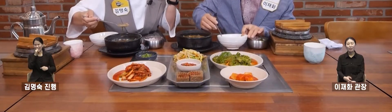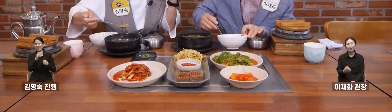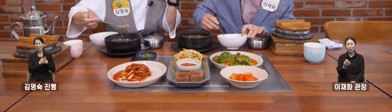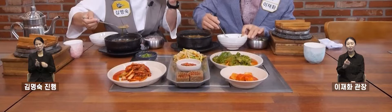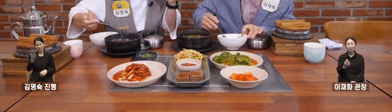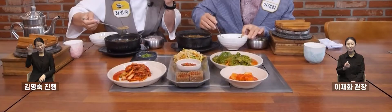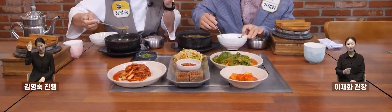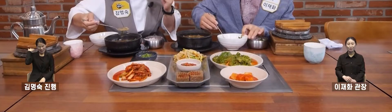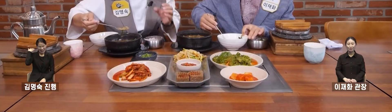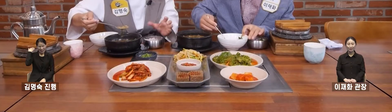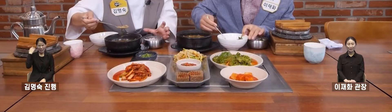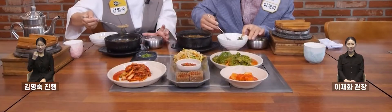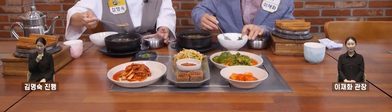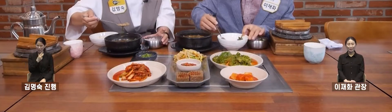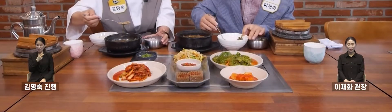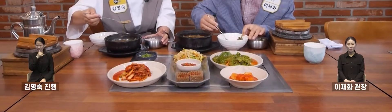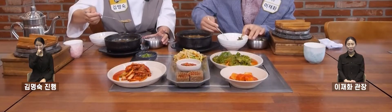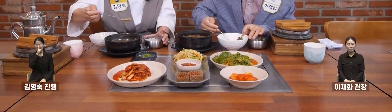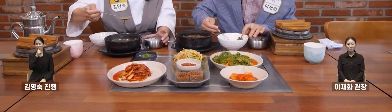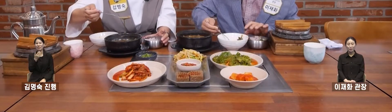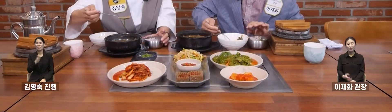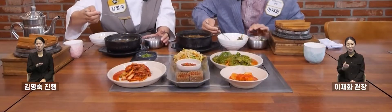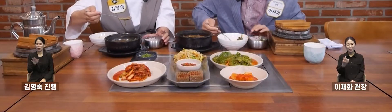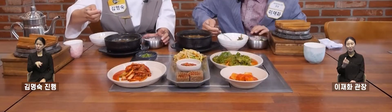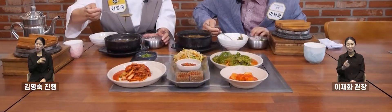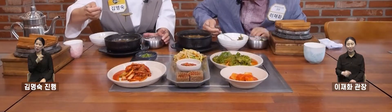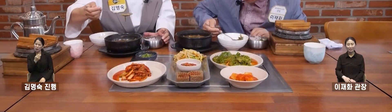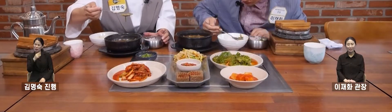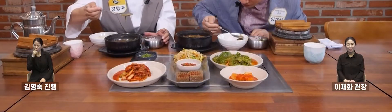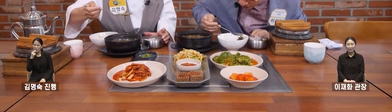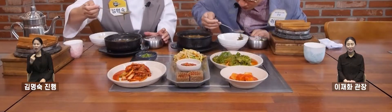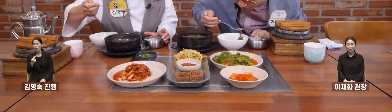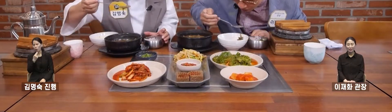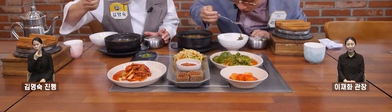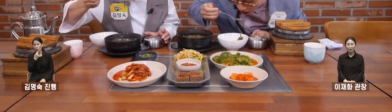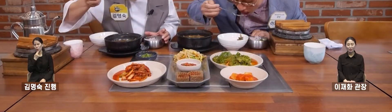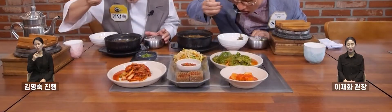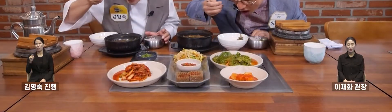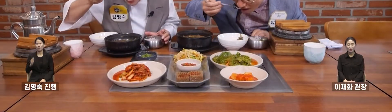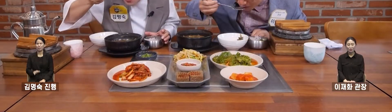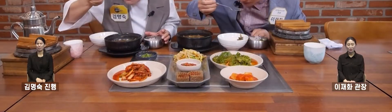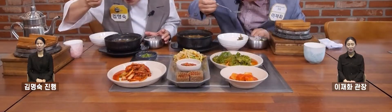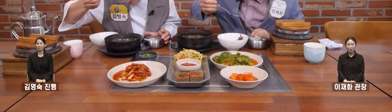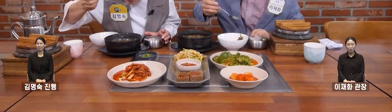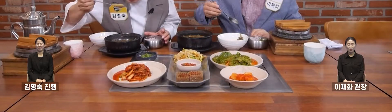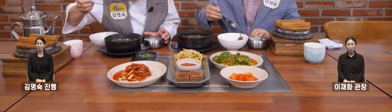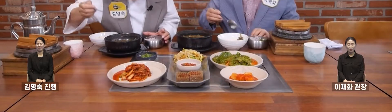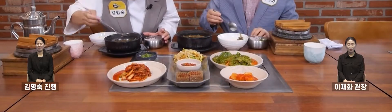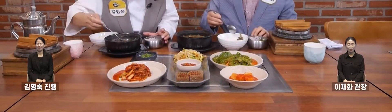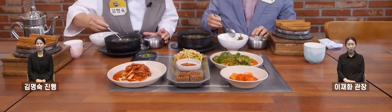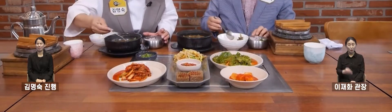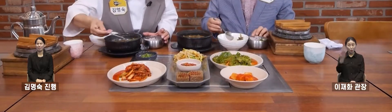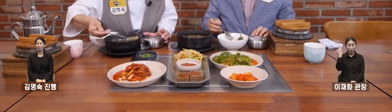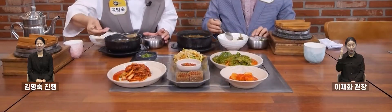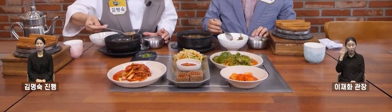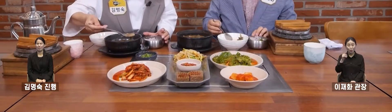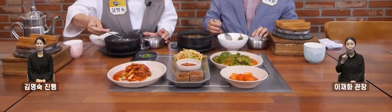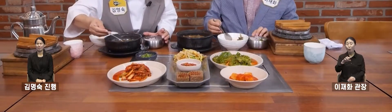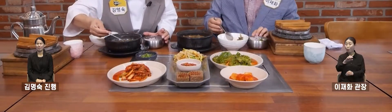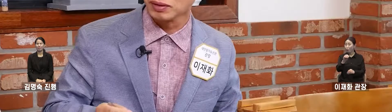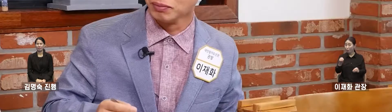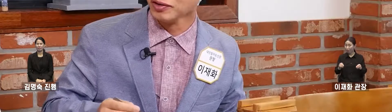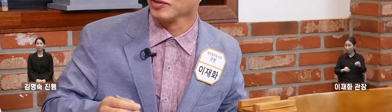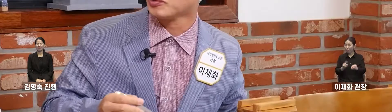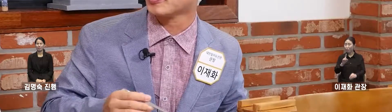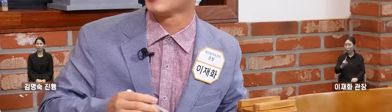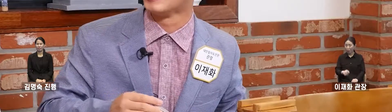좀, 옛날에는 그런 냄새가 좀 있었잖아요. 그렇죠. 근데 요즘은 또 그런 냄새가 없어가지고, 네. 뭐, 요즘은, 네.